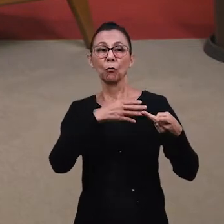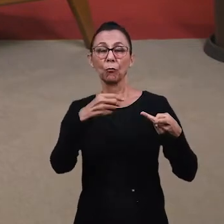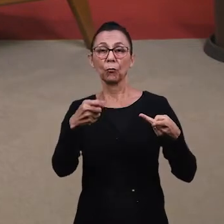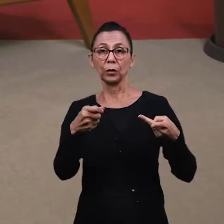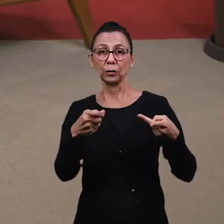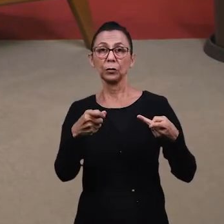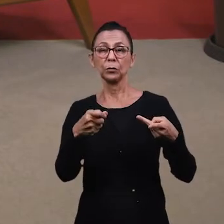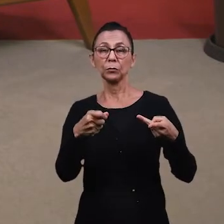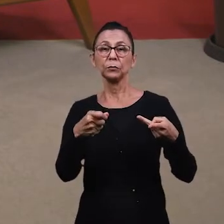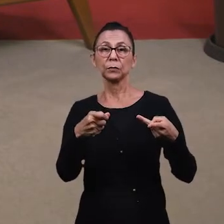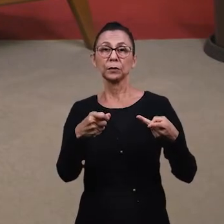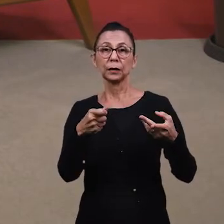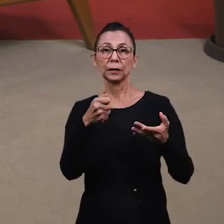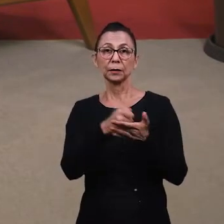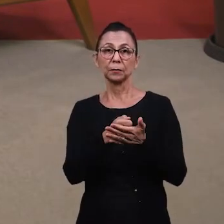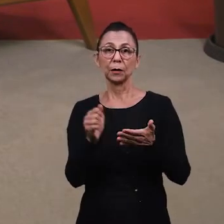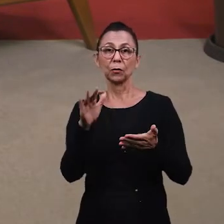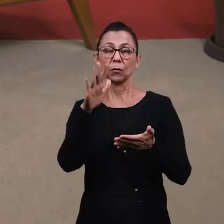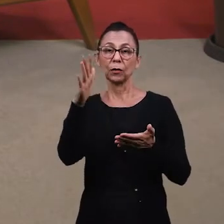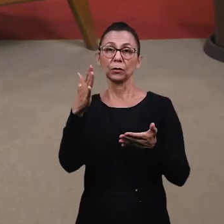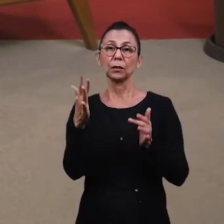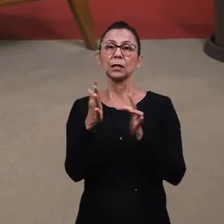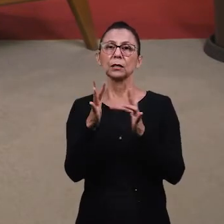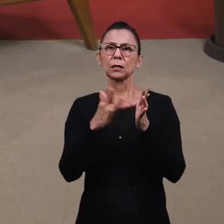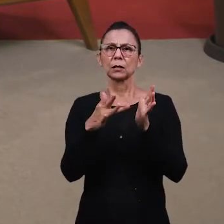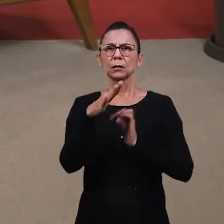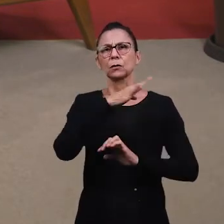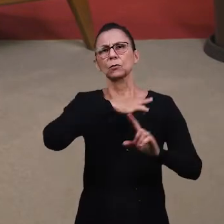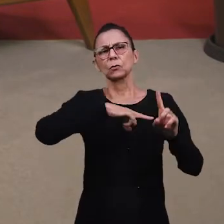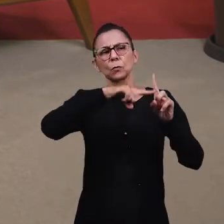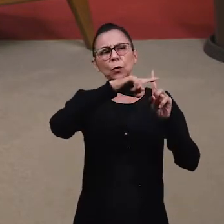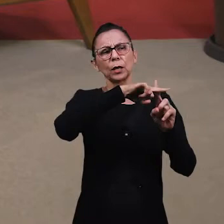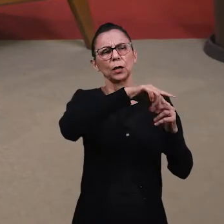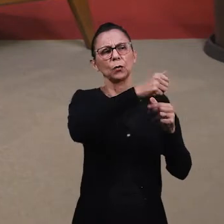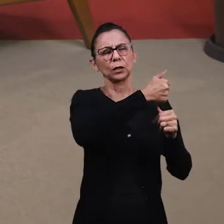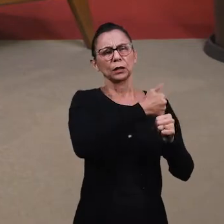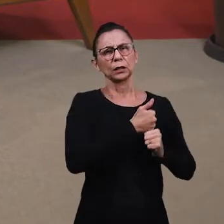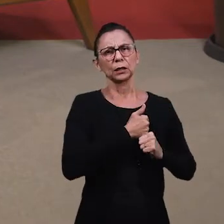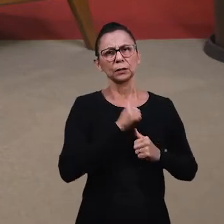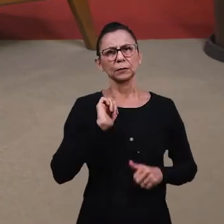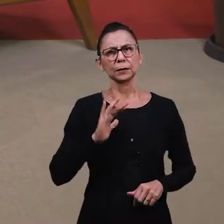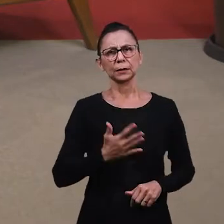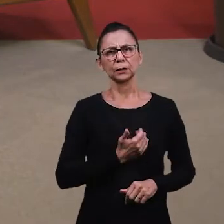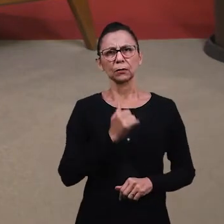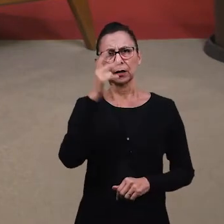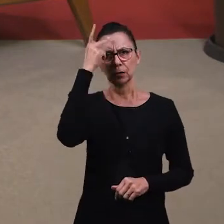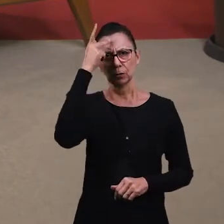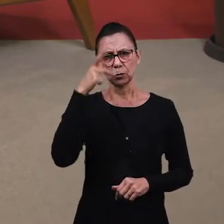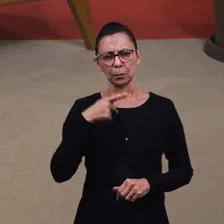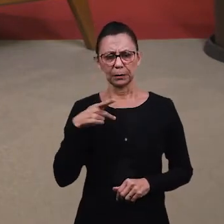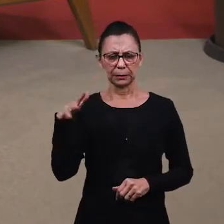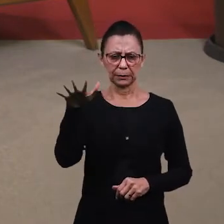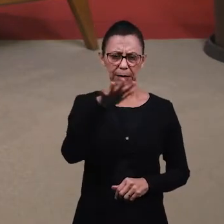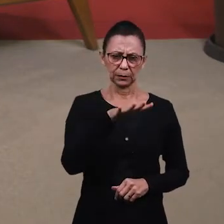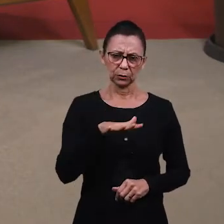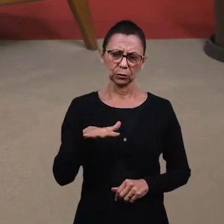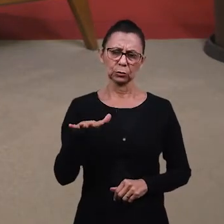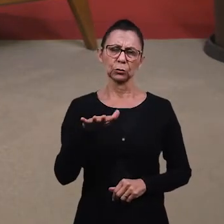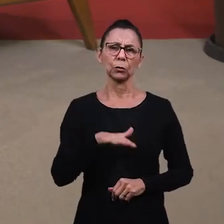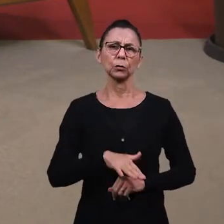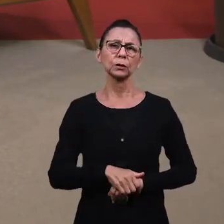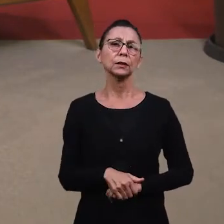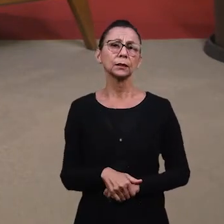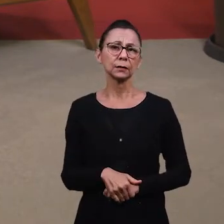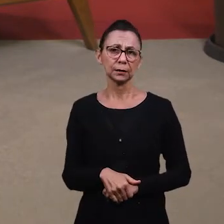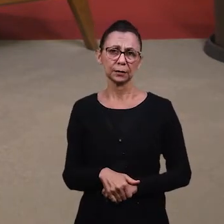Exactement. Donc nous avons le Fils, qui est celui qui a donné sa vie, c'est lui qui a payé le prix avec sa vie. Le